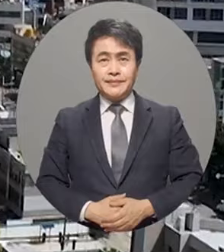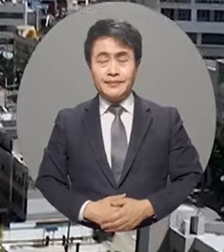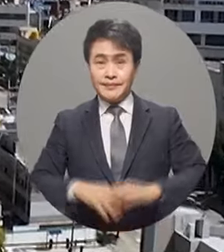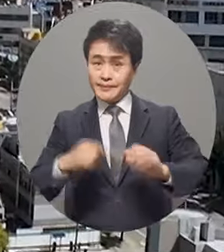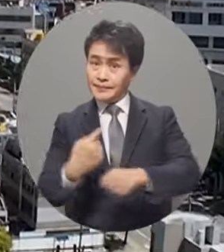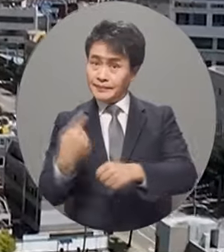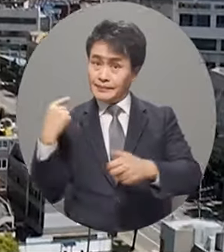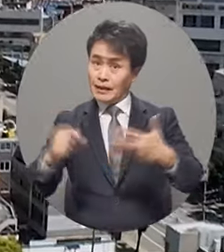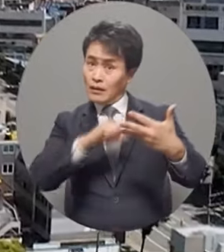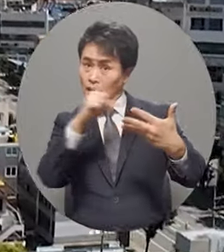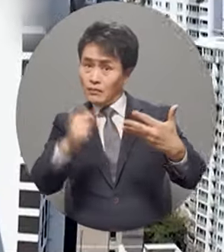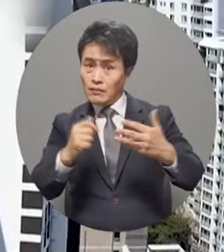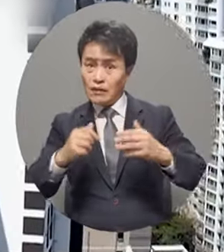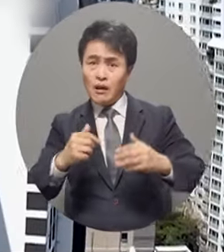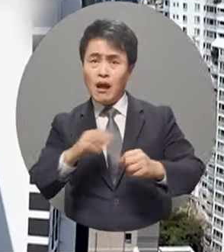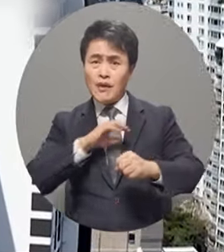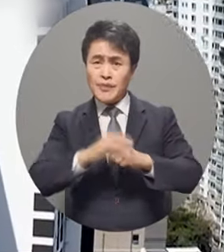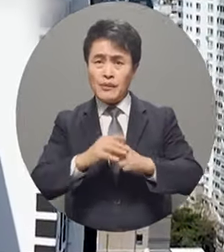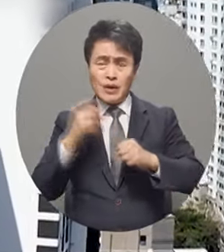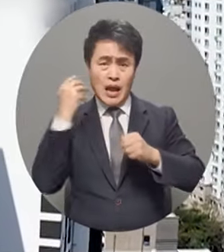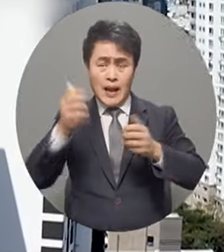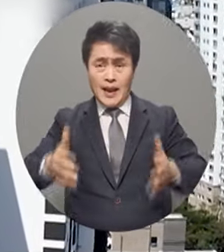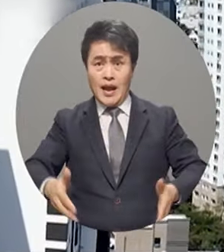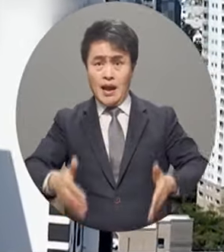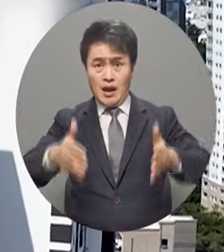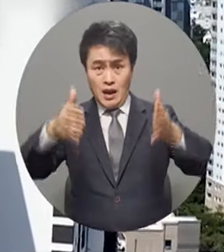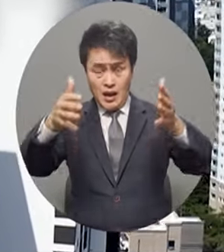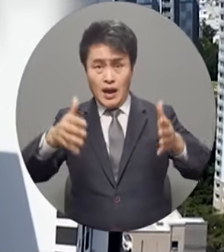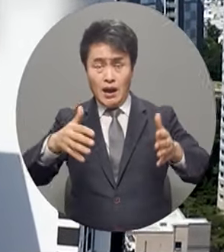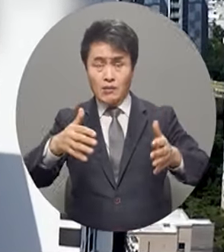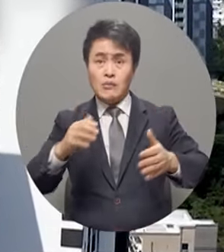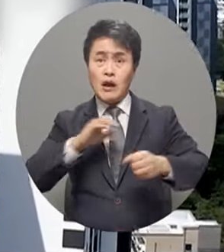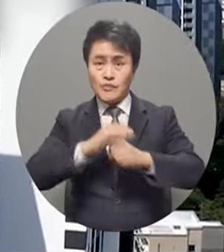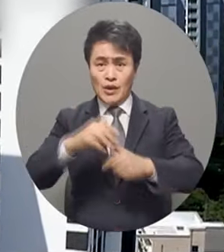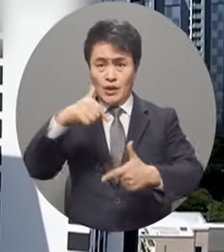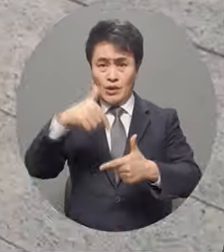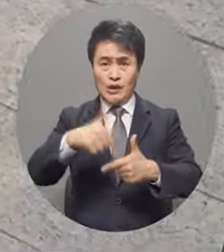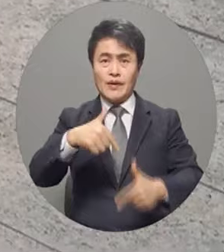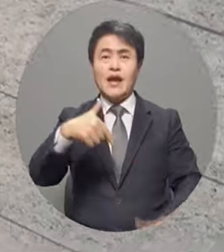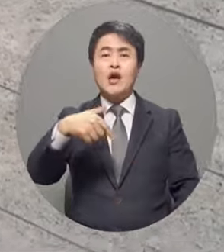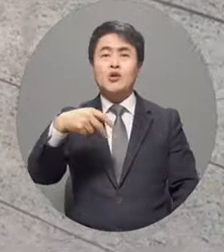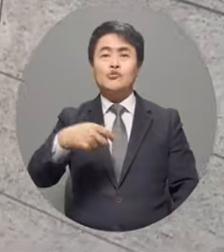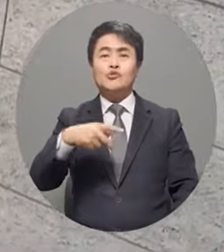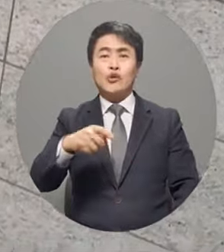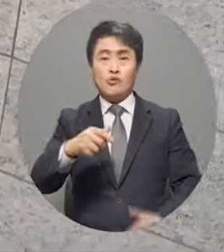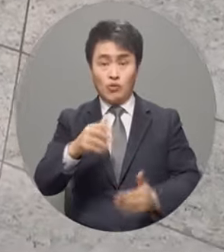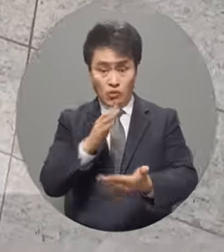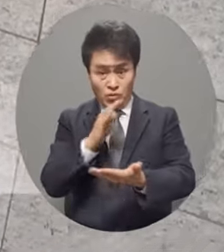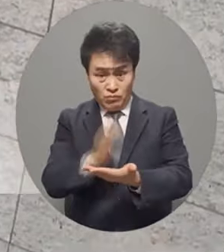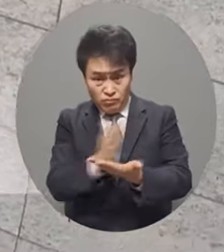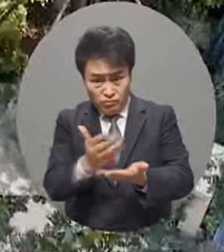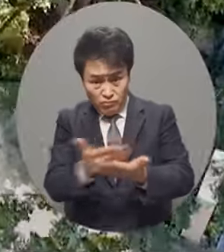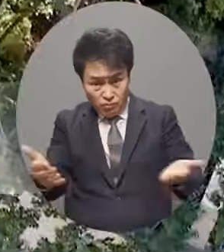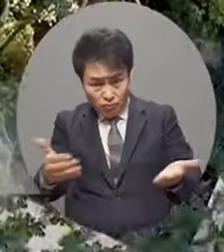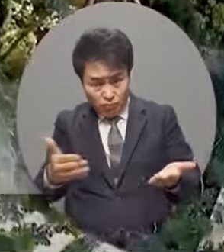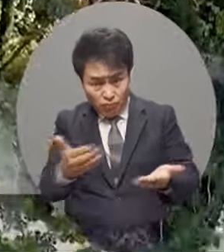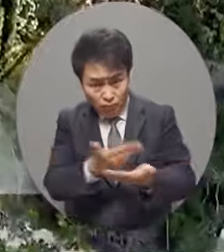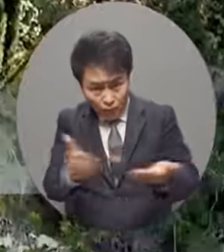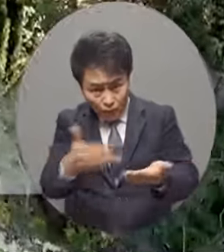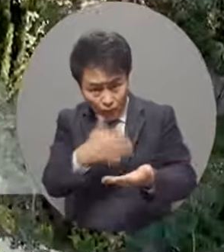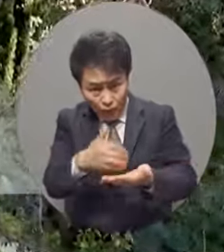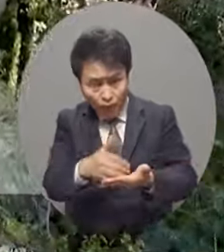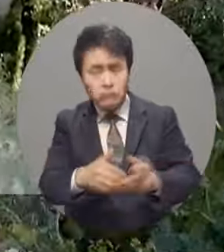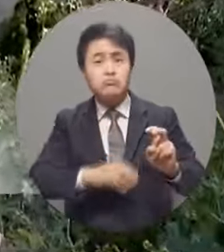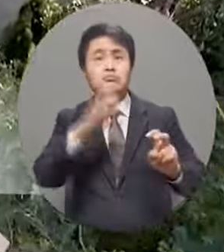지난해 8월 준공한 대구의 한 아파트입니다. 대구의 강남으로 불리는 수성구에서 분양했지만 분양률은 20% 수준에